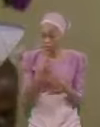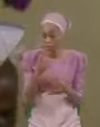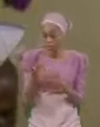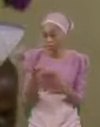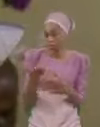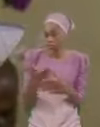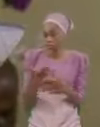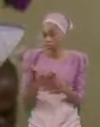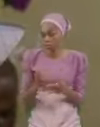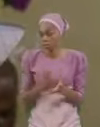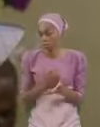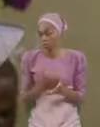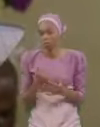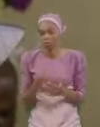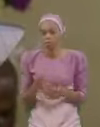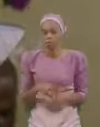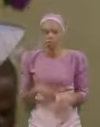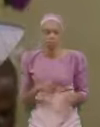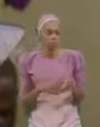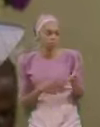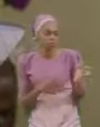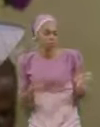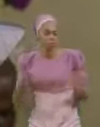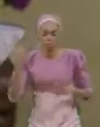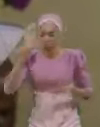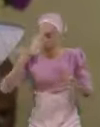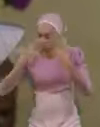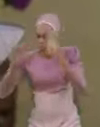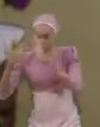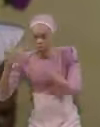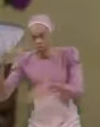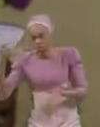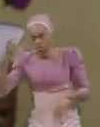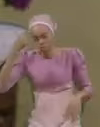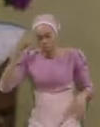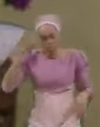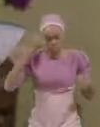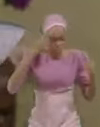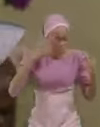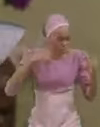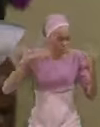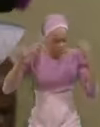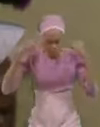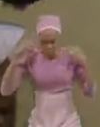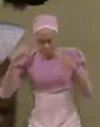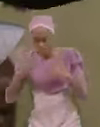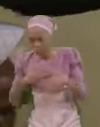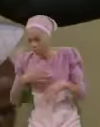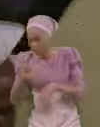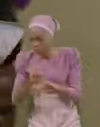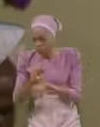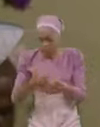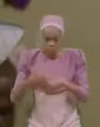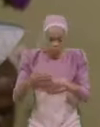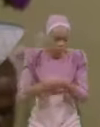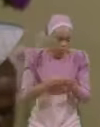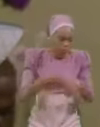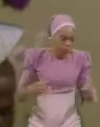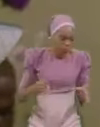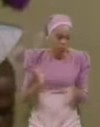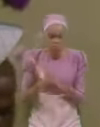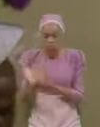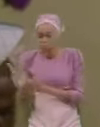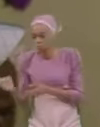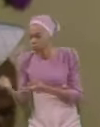distraire peut-être quelqu'un ici il pense à un M quand il au bureau il pense là quelqu'un a